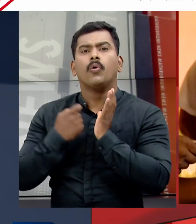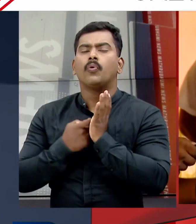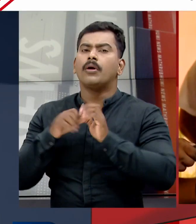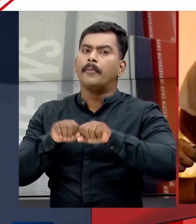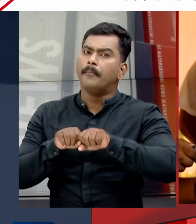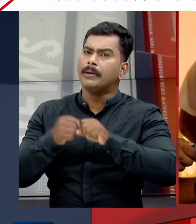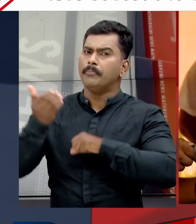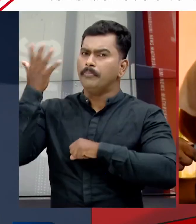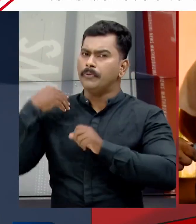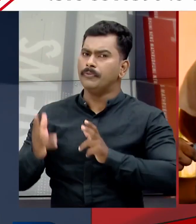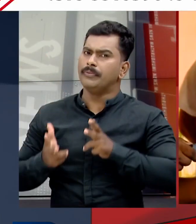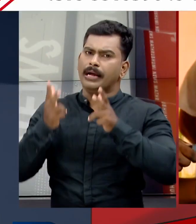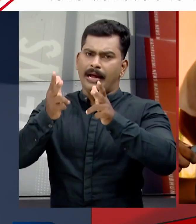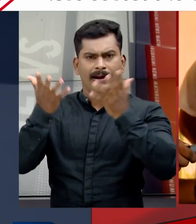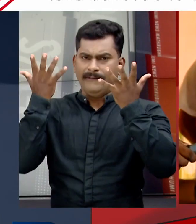ഇത് പറഞ്ഞ കാര്യമാണ്.